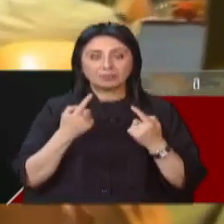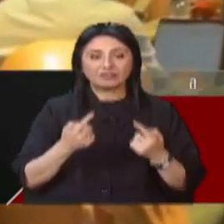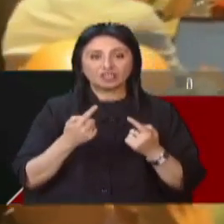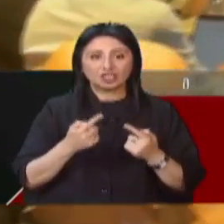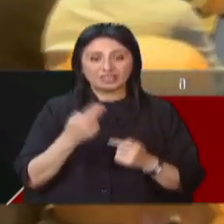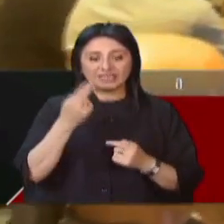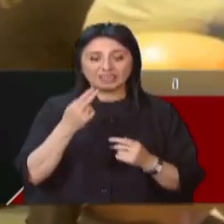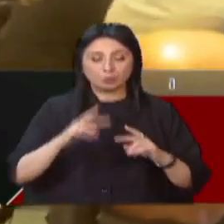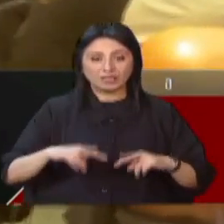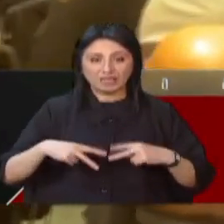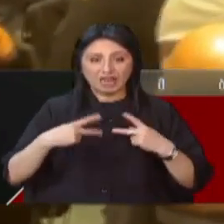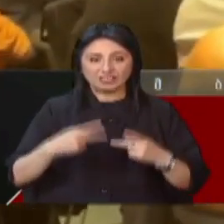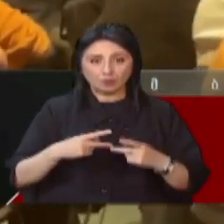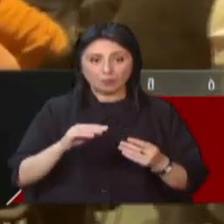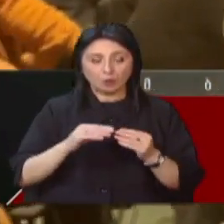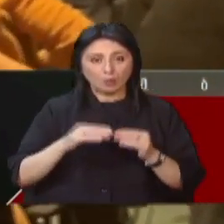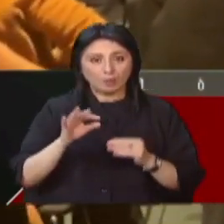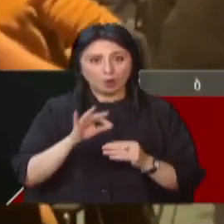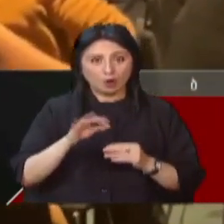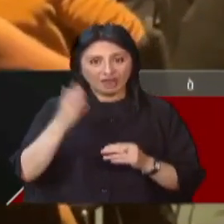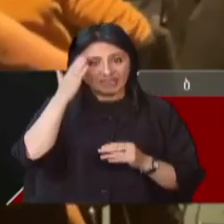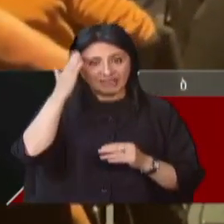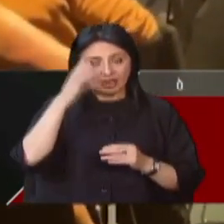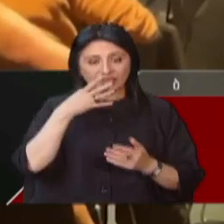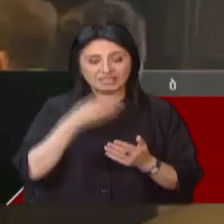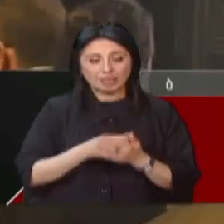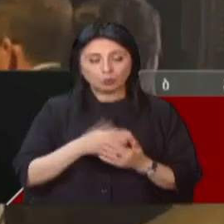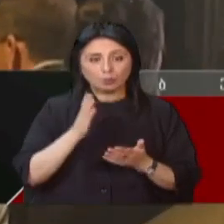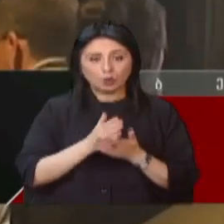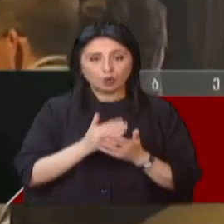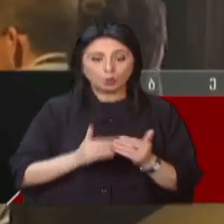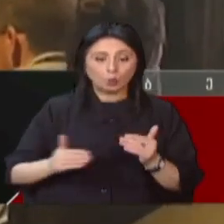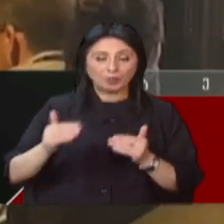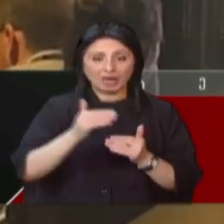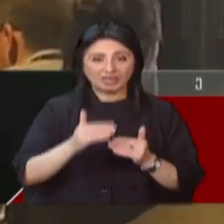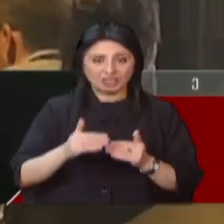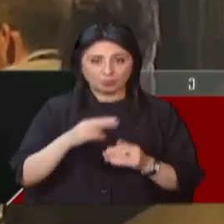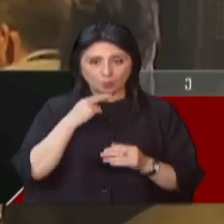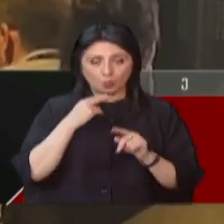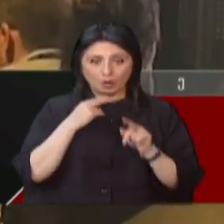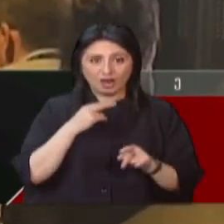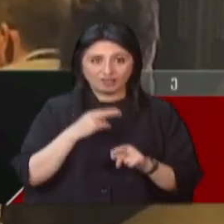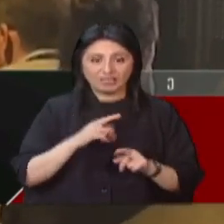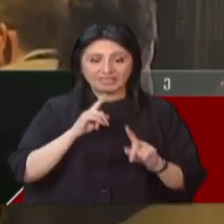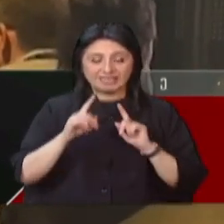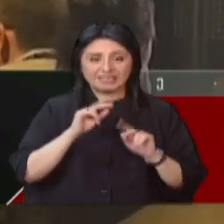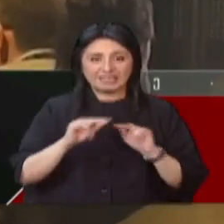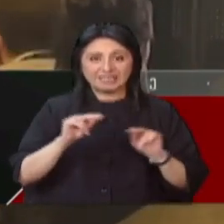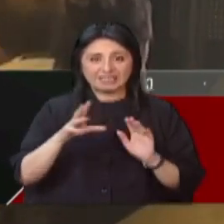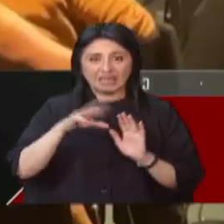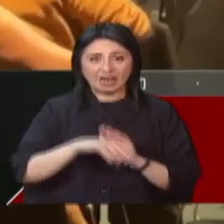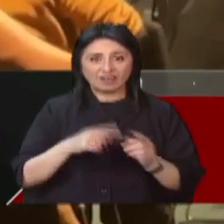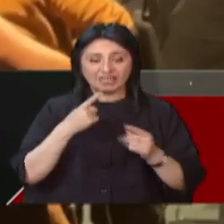მნიშვნელობაზე, ციფრული ტრანსფორმაციის გამოწვევებზე და ინტელექტუალური საკუთრების ქონის უპირატესობაზე გაამახვილა ყურადღება. სესიას, რომელიც